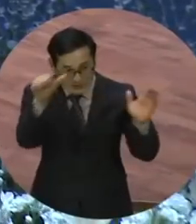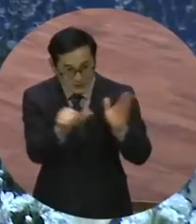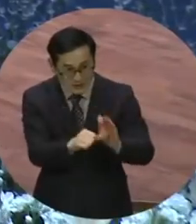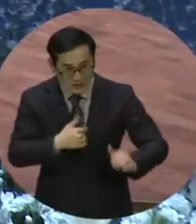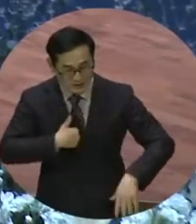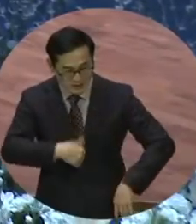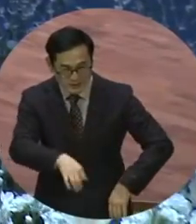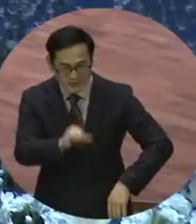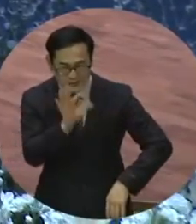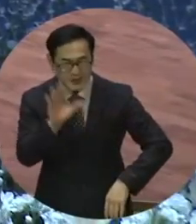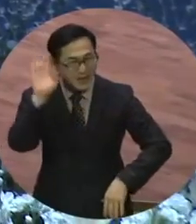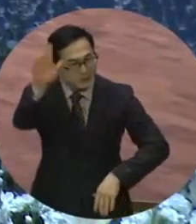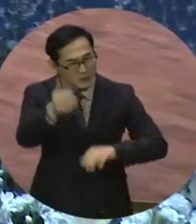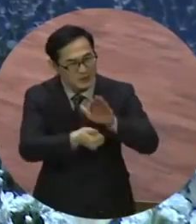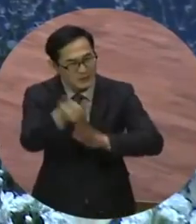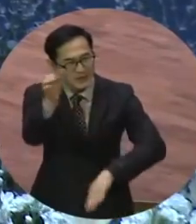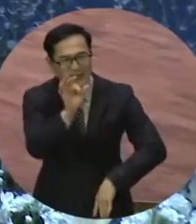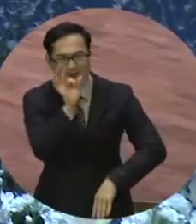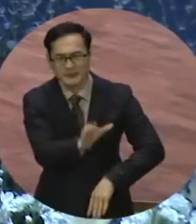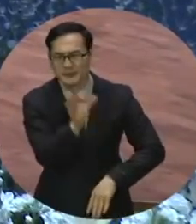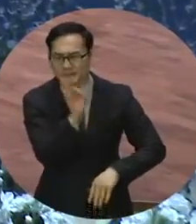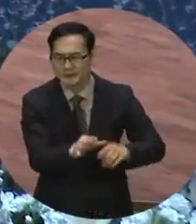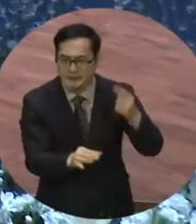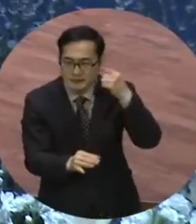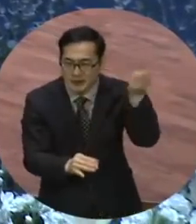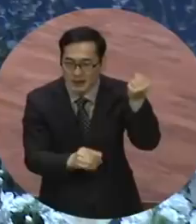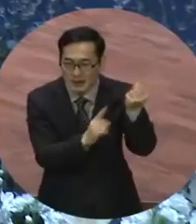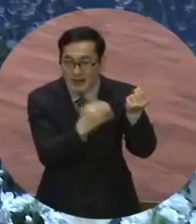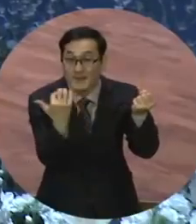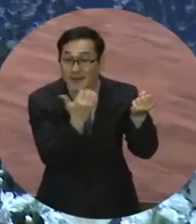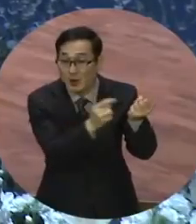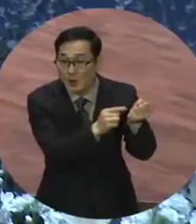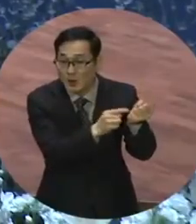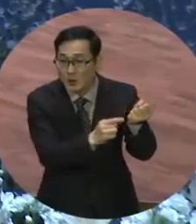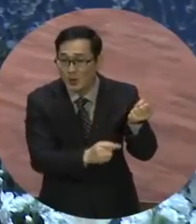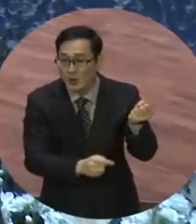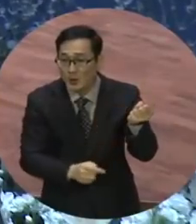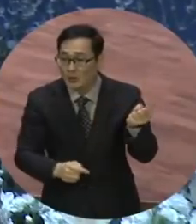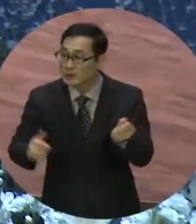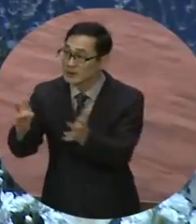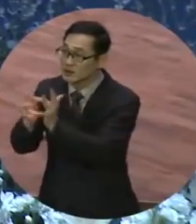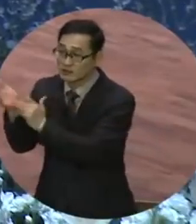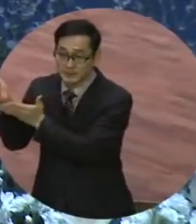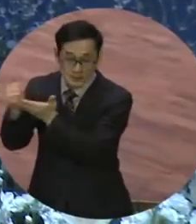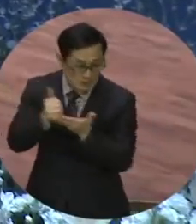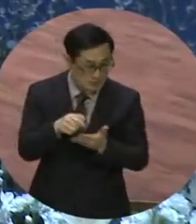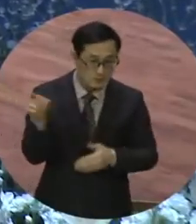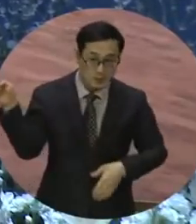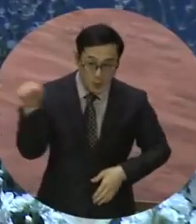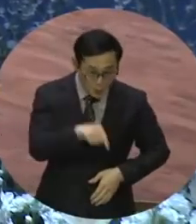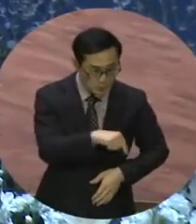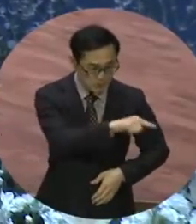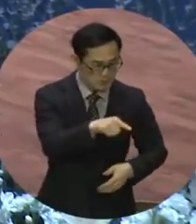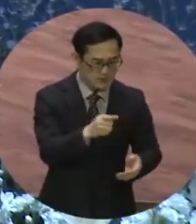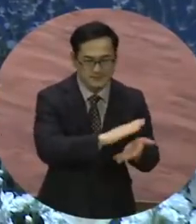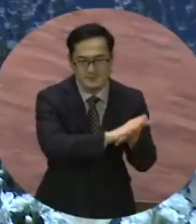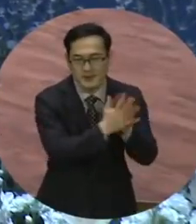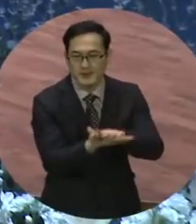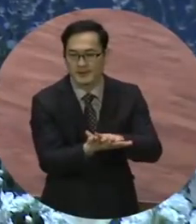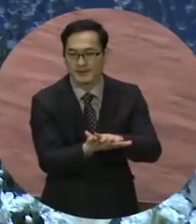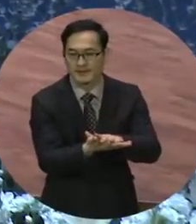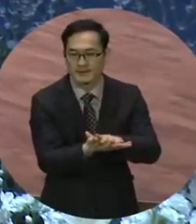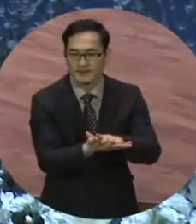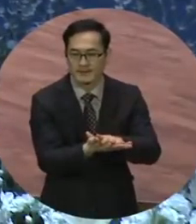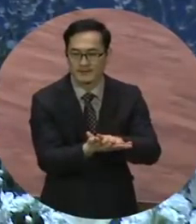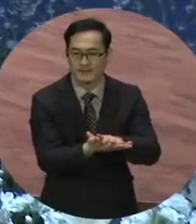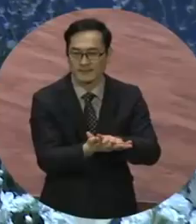베드로를 어떻게 절대 가능의 영적 서비스로 그렇게 축복하셨는지 어떻게 그렇게